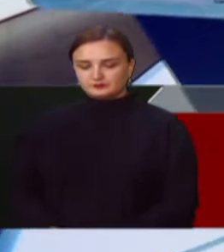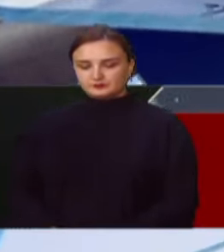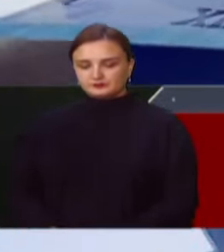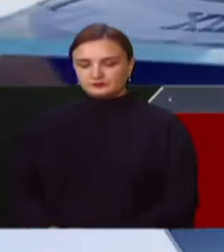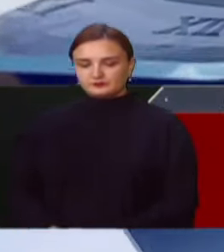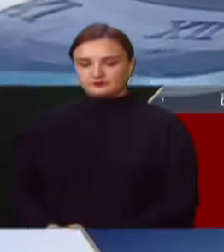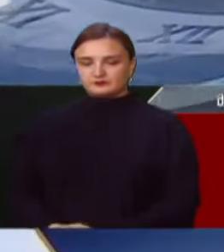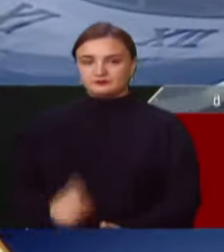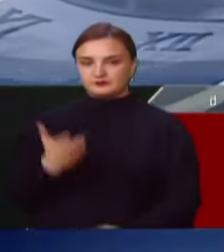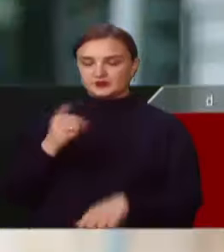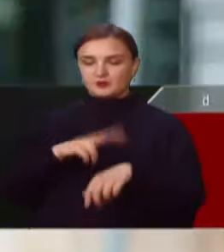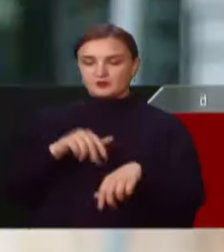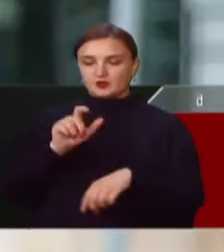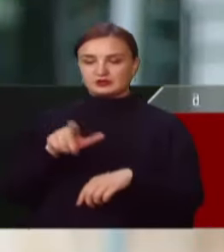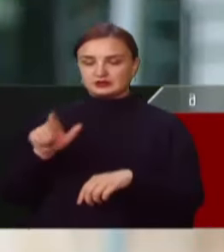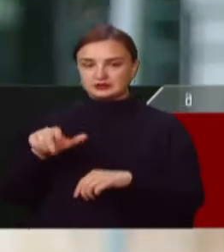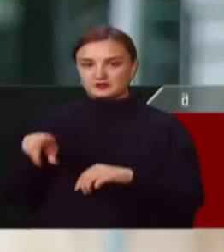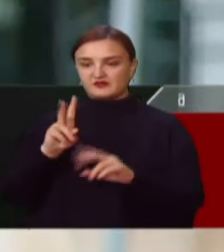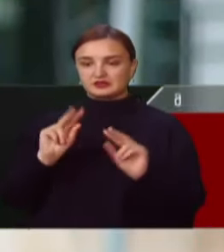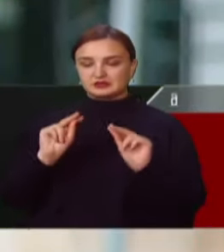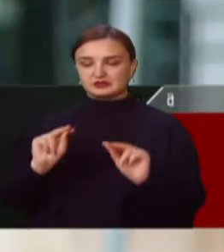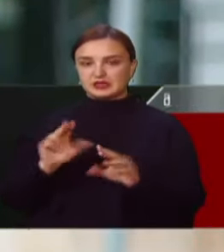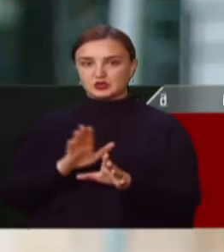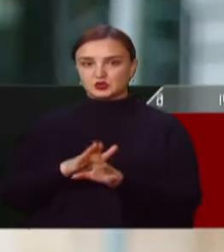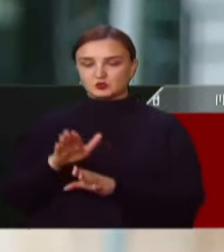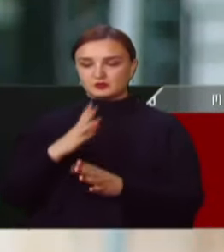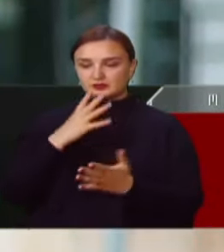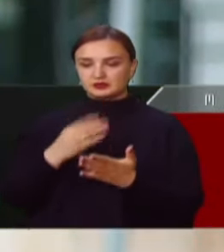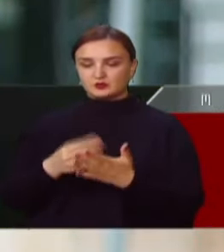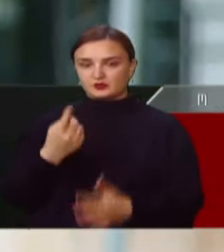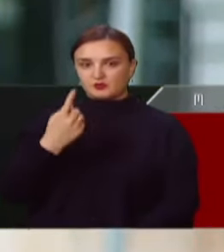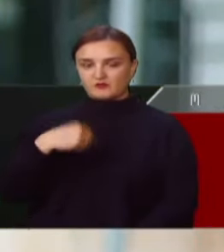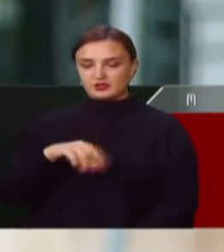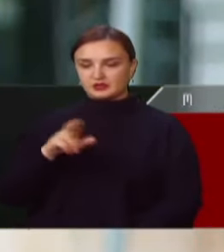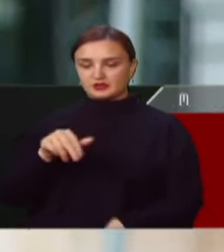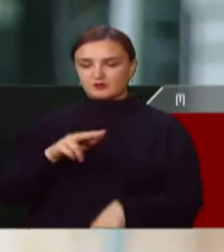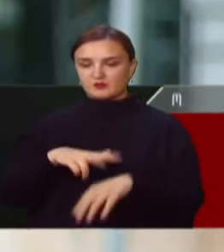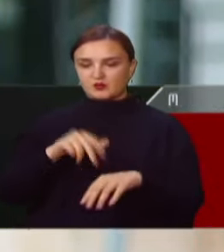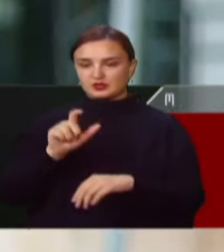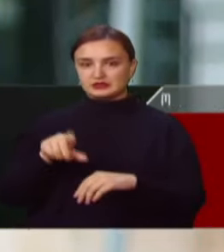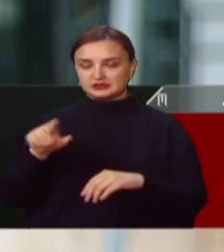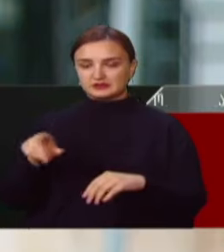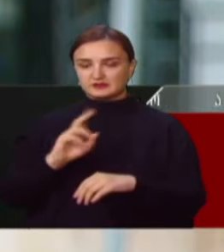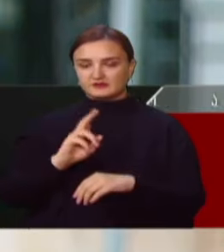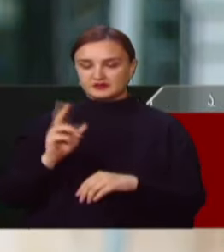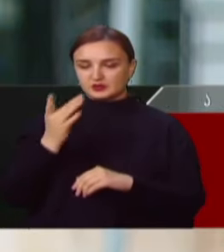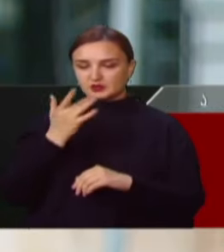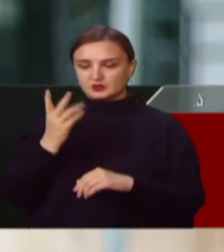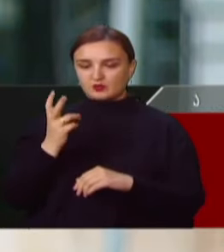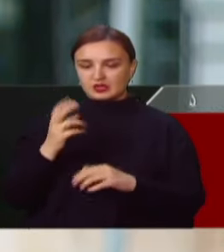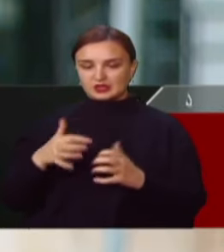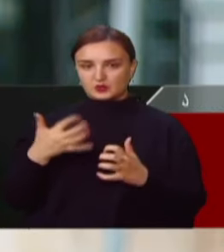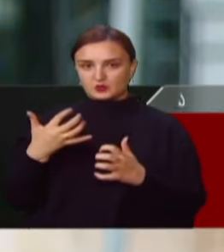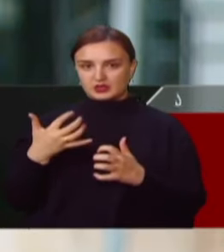დიახ, ვასილ, პოლიციელები, რომლებიც კეთილსინდისიერად ასრულებენ საკუთარ მოვალეობას და პოლიციელები, რომლებიც პოლიტიკური